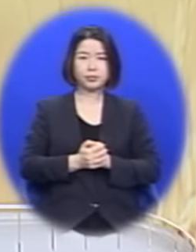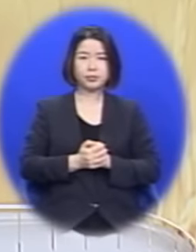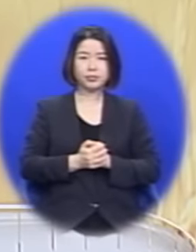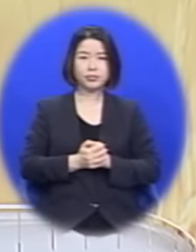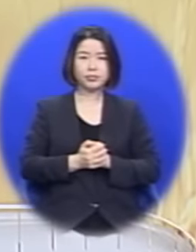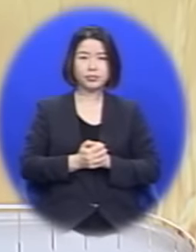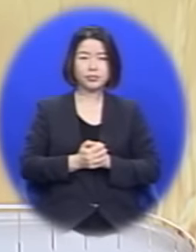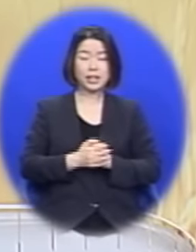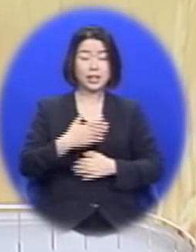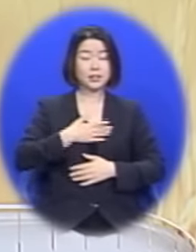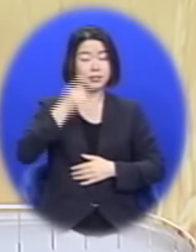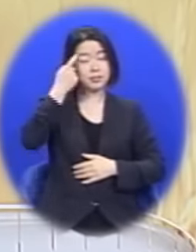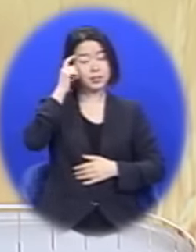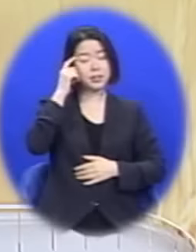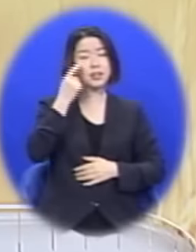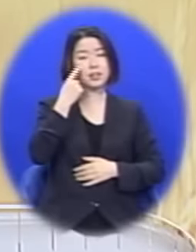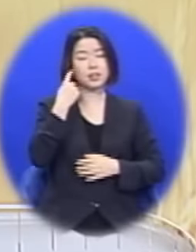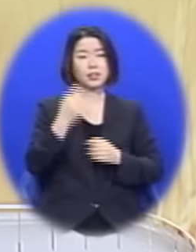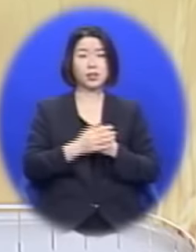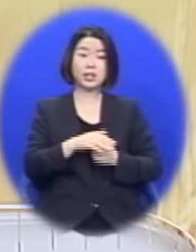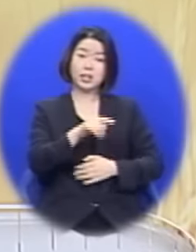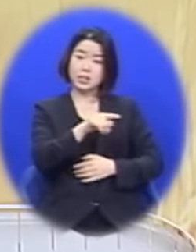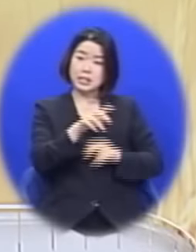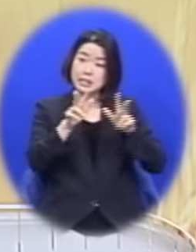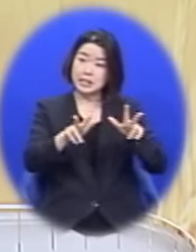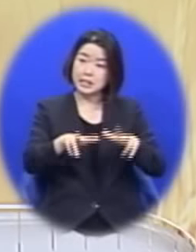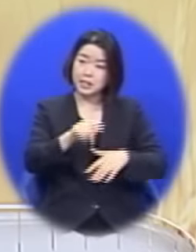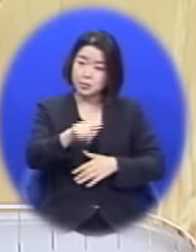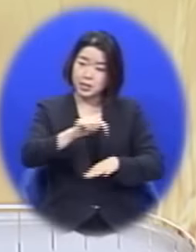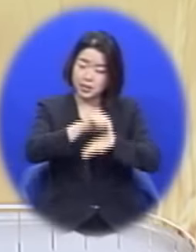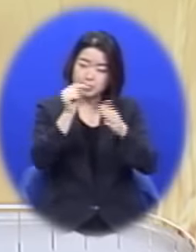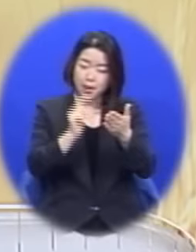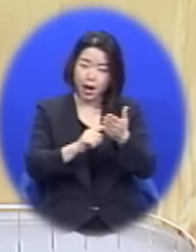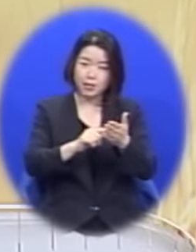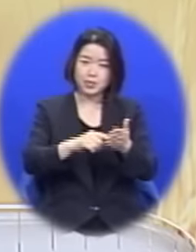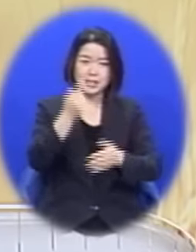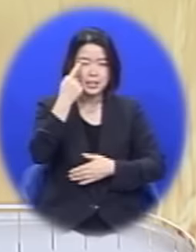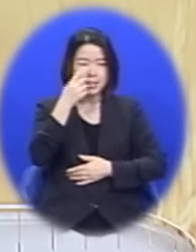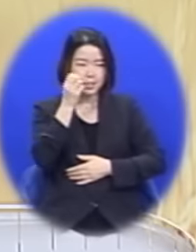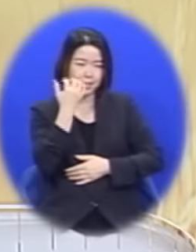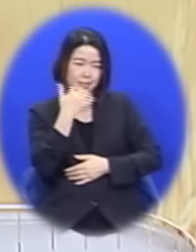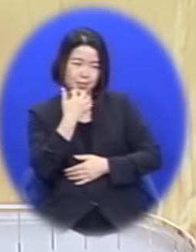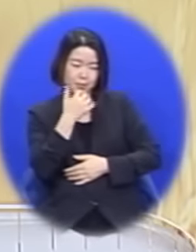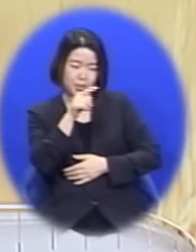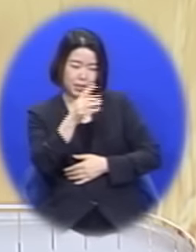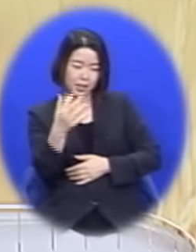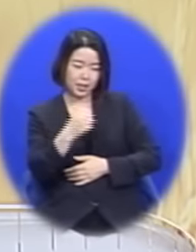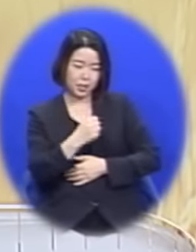제가 생각해요, 요 마음과 요 눈빛으로 살면 평생 천국이에요.